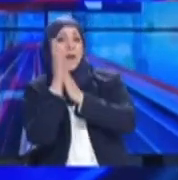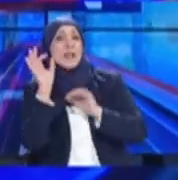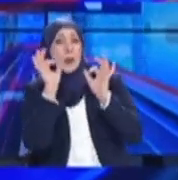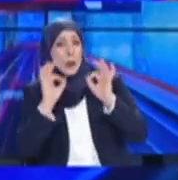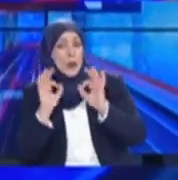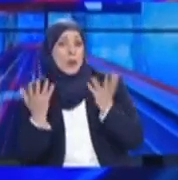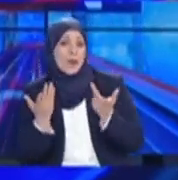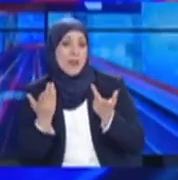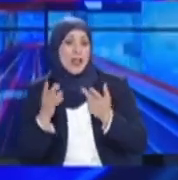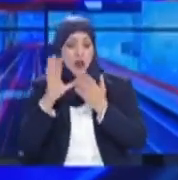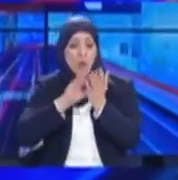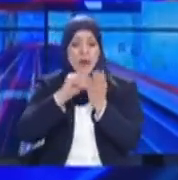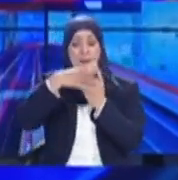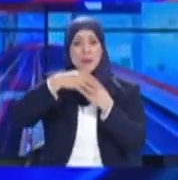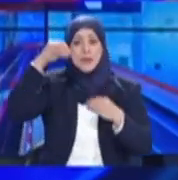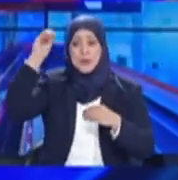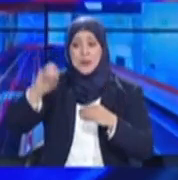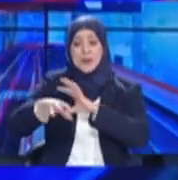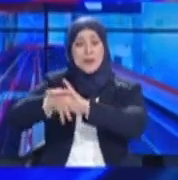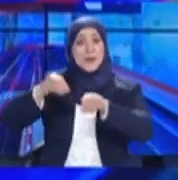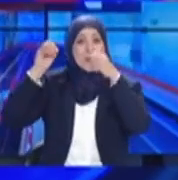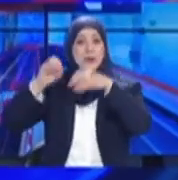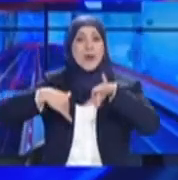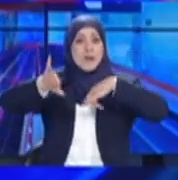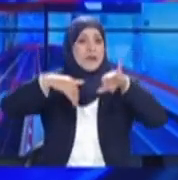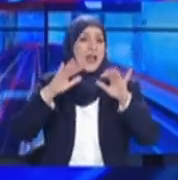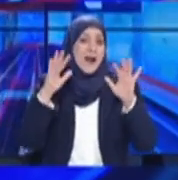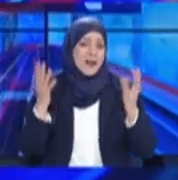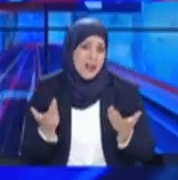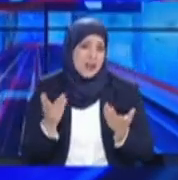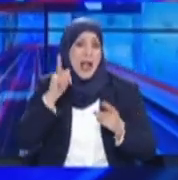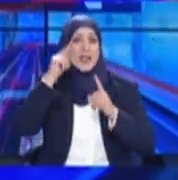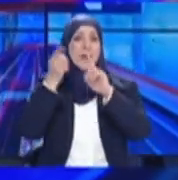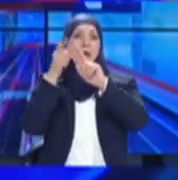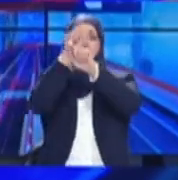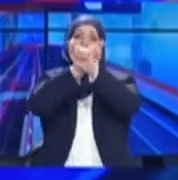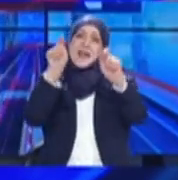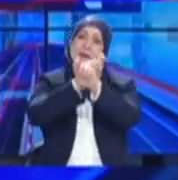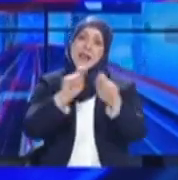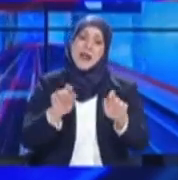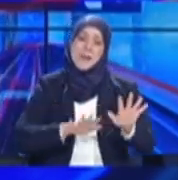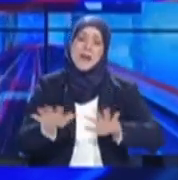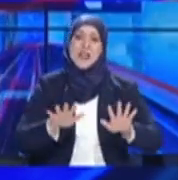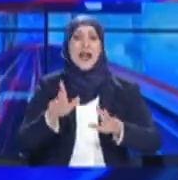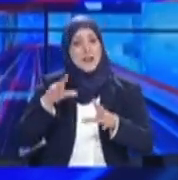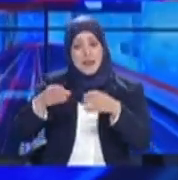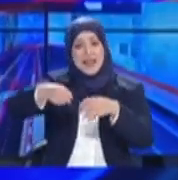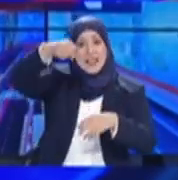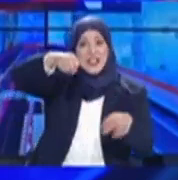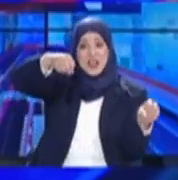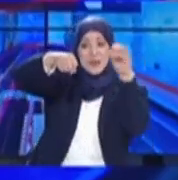اللي يبلشوا بيحبوها مش ماشيين في الشارع قاعدين راوا فيها اليوم لازم تكون حتى تهم انت في كيس